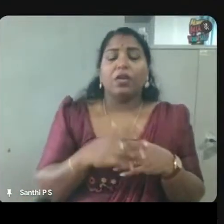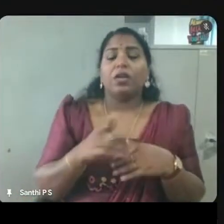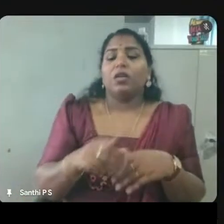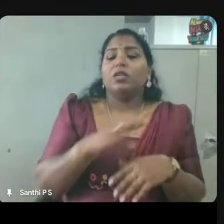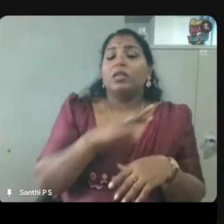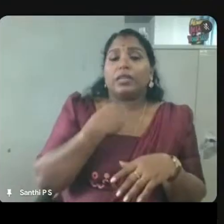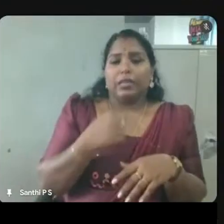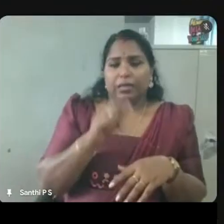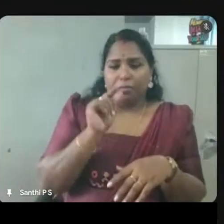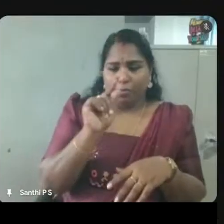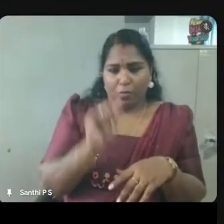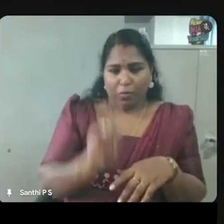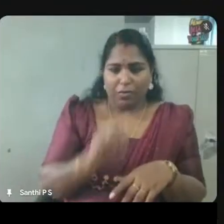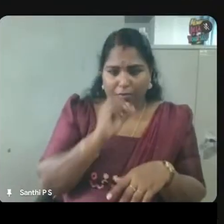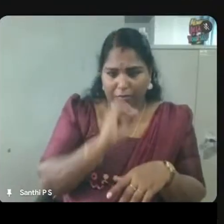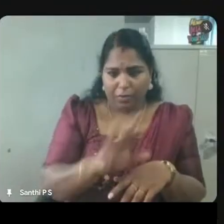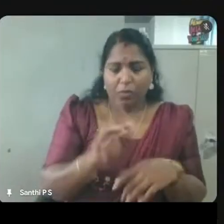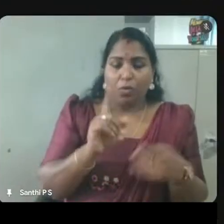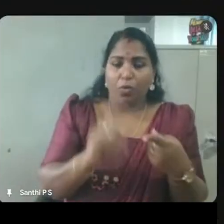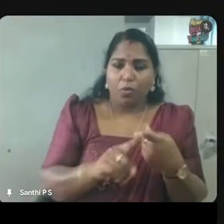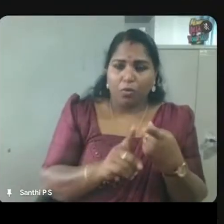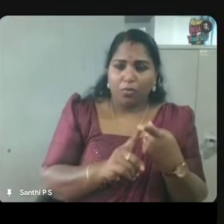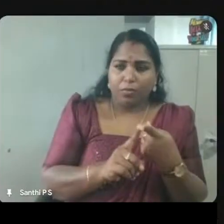ഒന്ന് മാഡത്തിന്